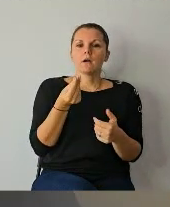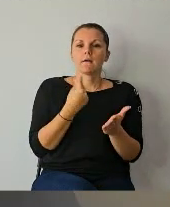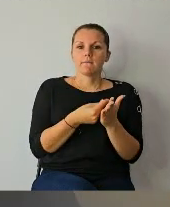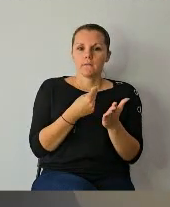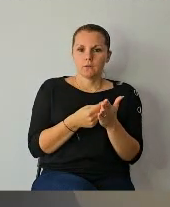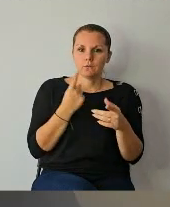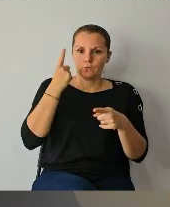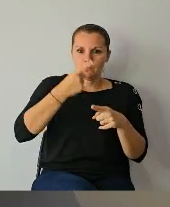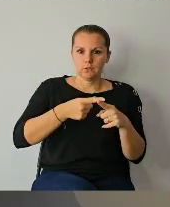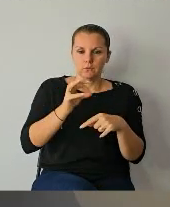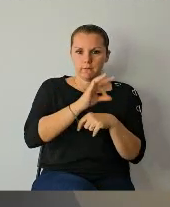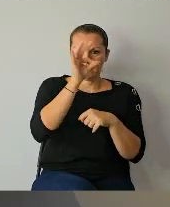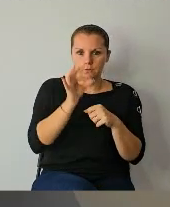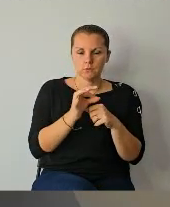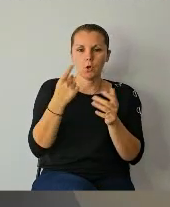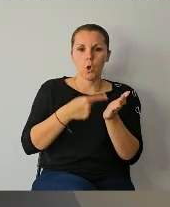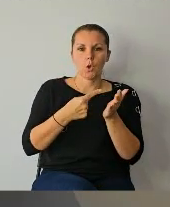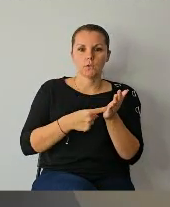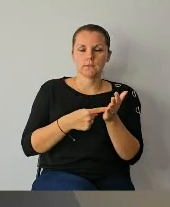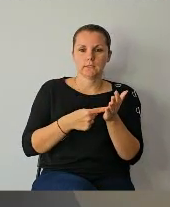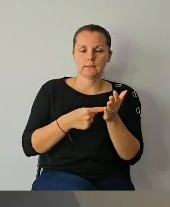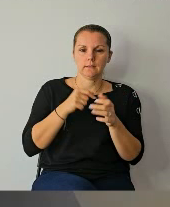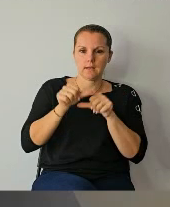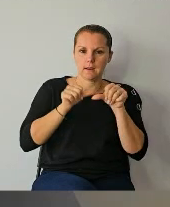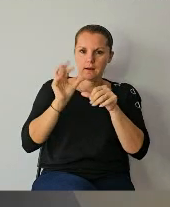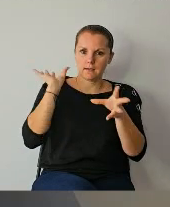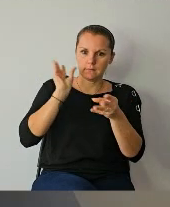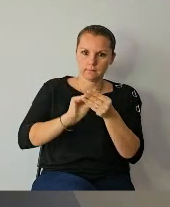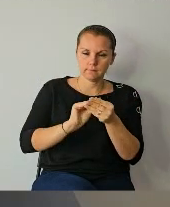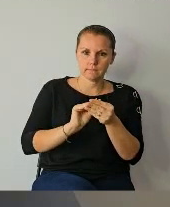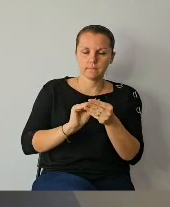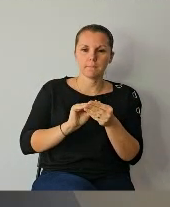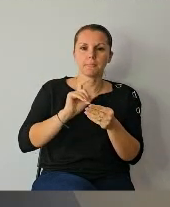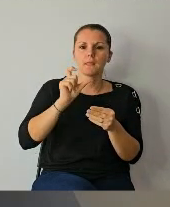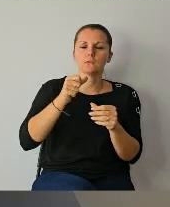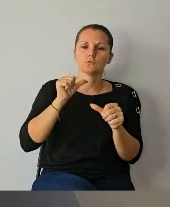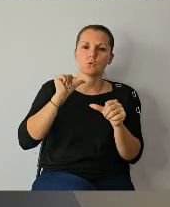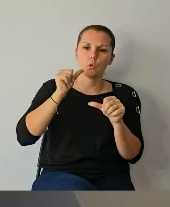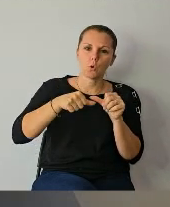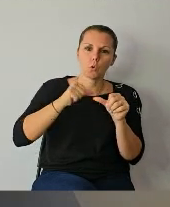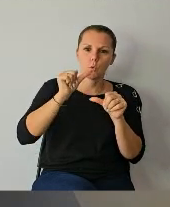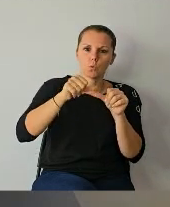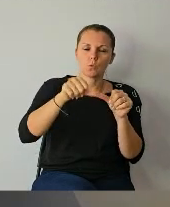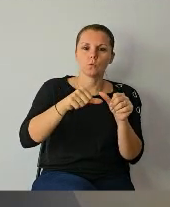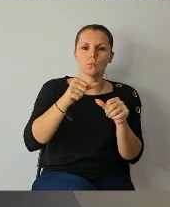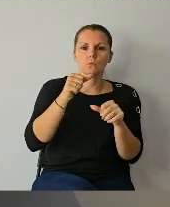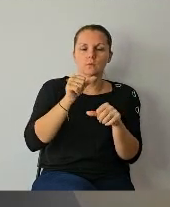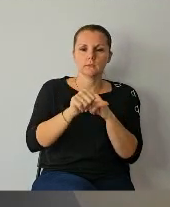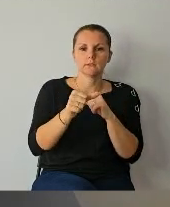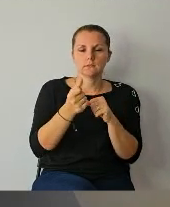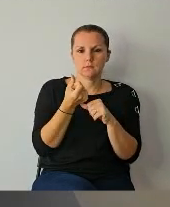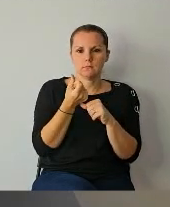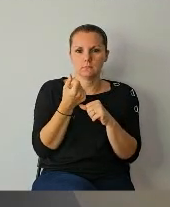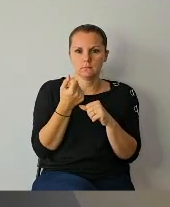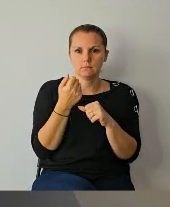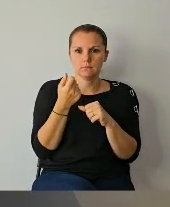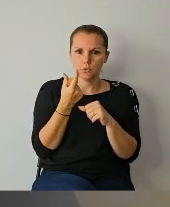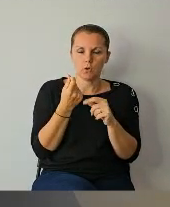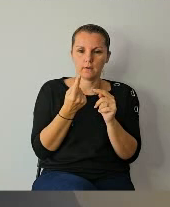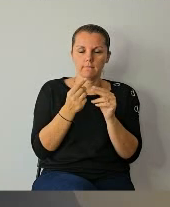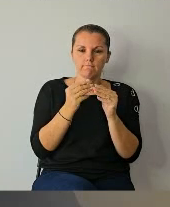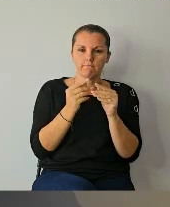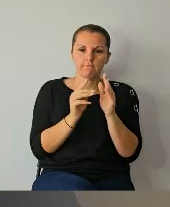dodatków funkcyjnych, w ostatnich latach one co roku tam o jakąś kwotę zostały,